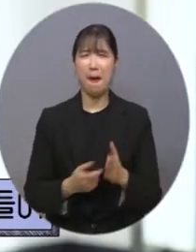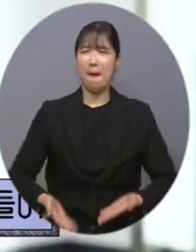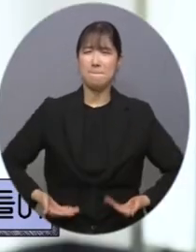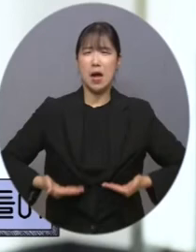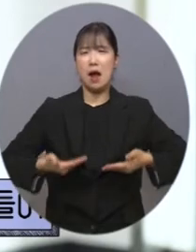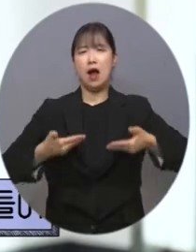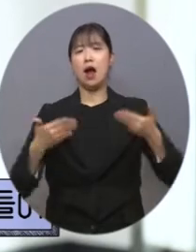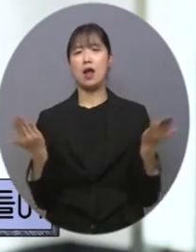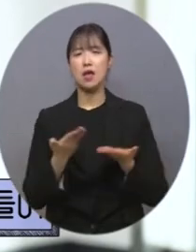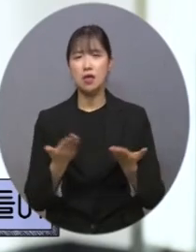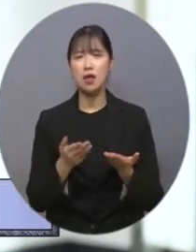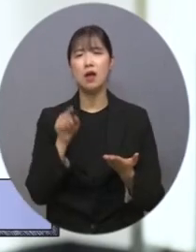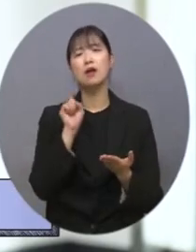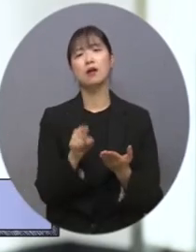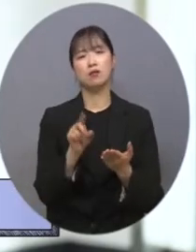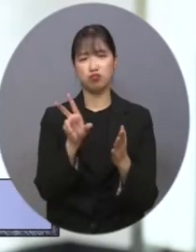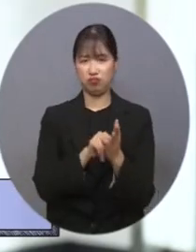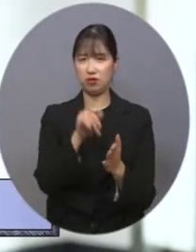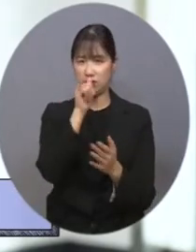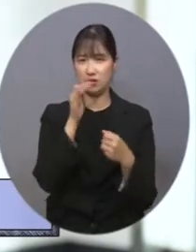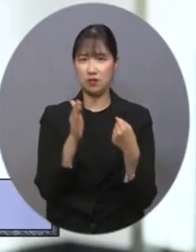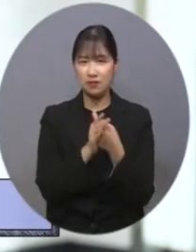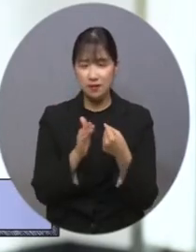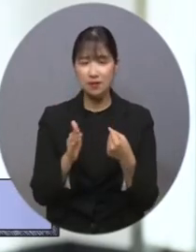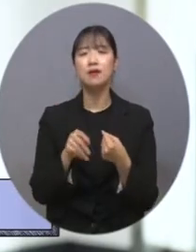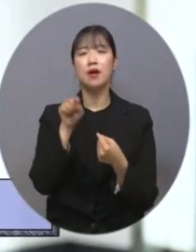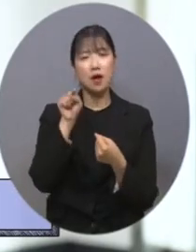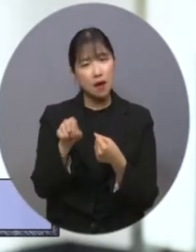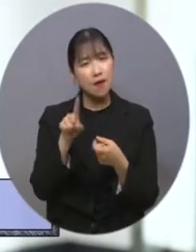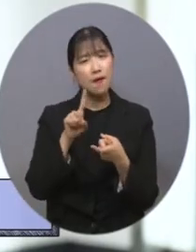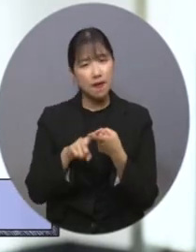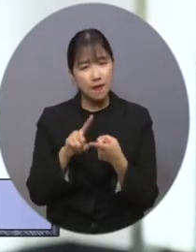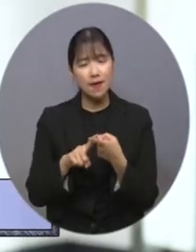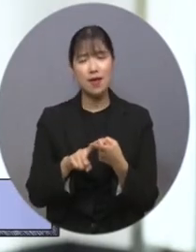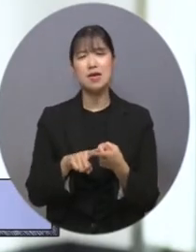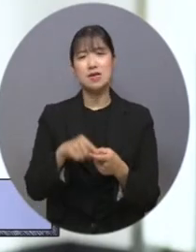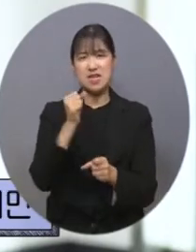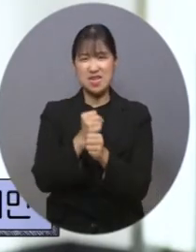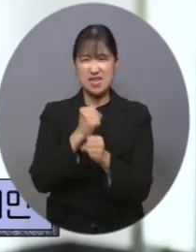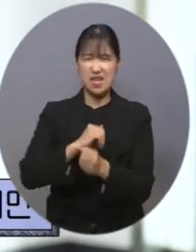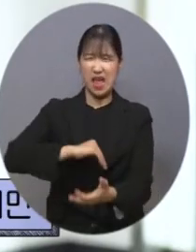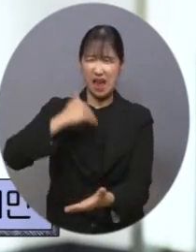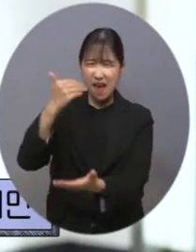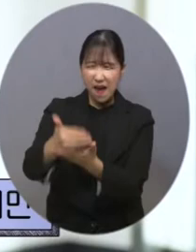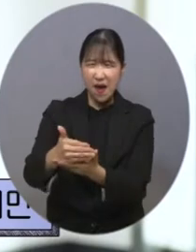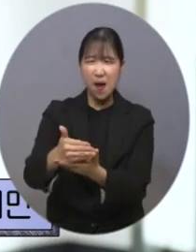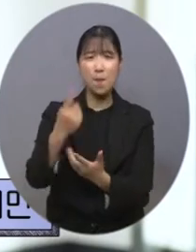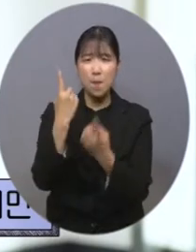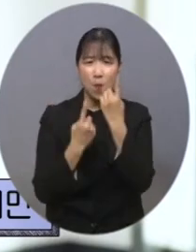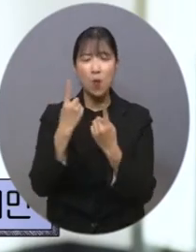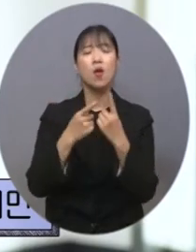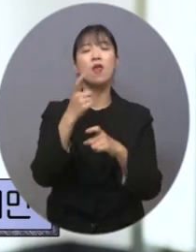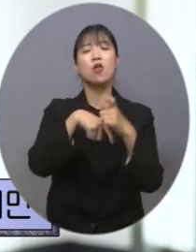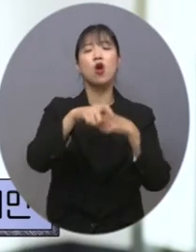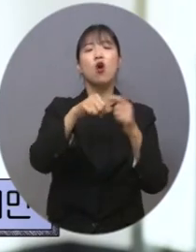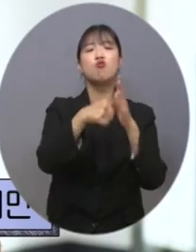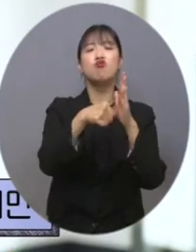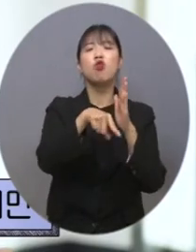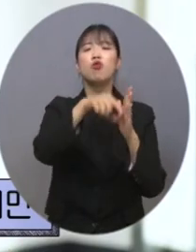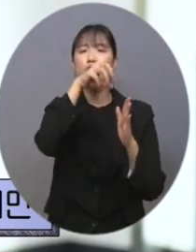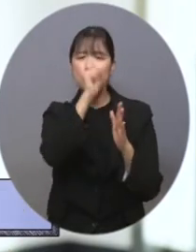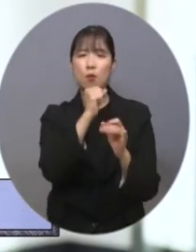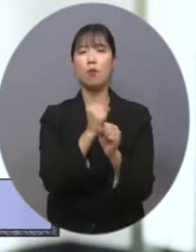뭐 조급하게 일하고 이제 그런 부분들이 있어서 그것으로 설득해가지고 우리 생산성보다는 또 품질로 가자. 저희들이 이제 일을 하는 것들이